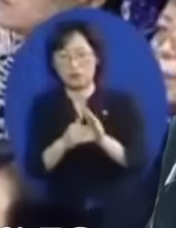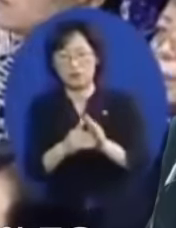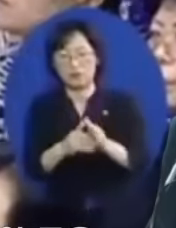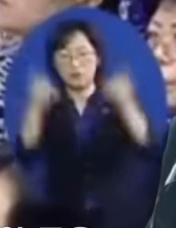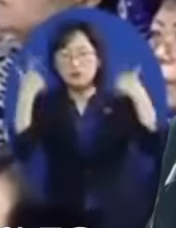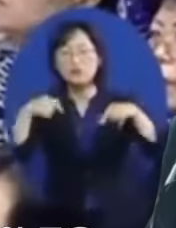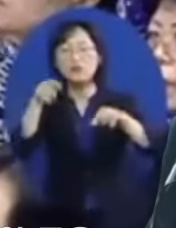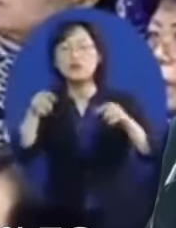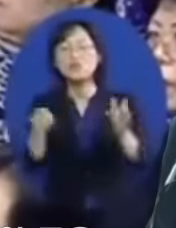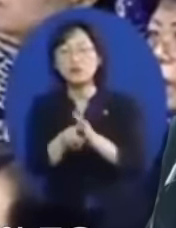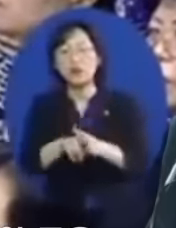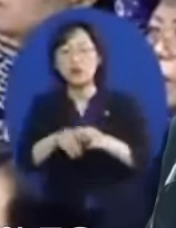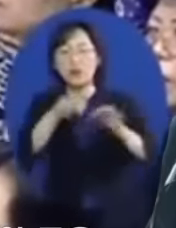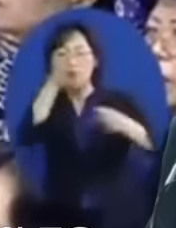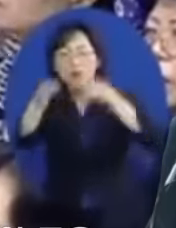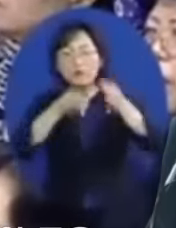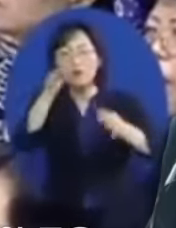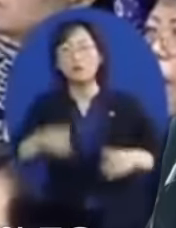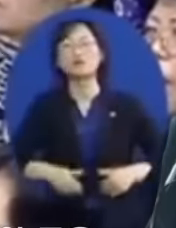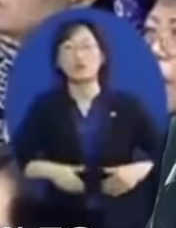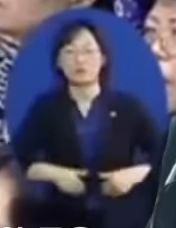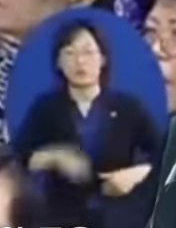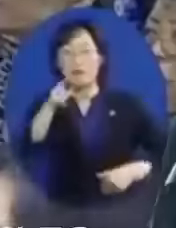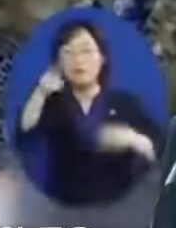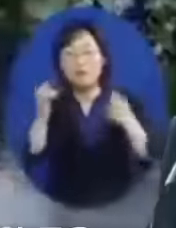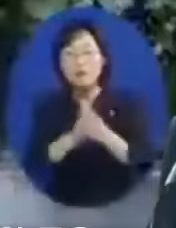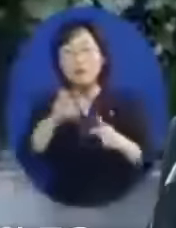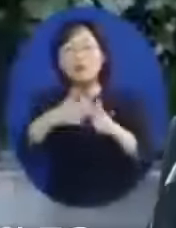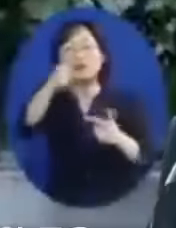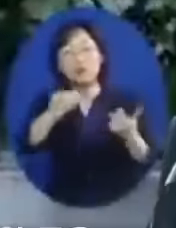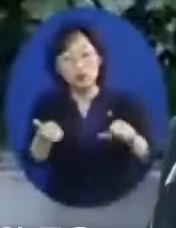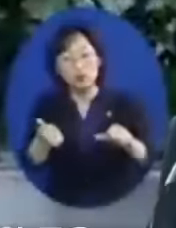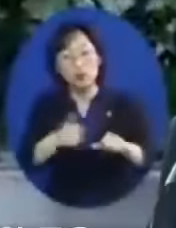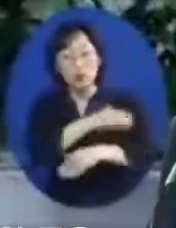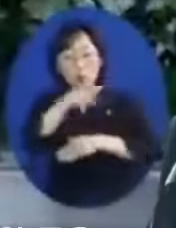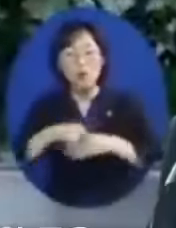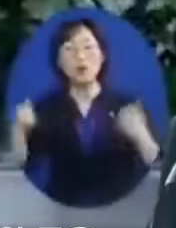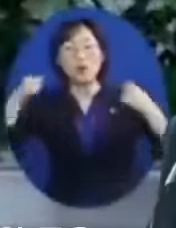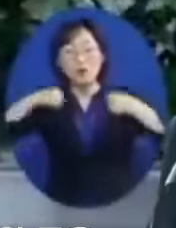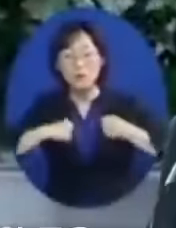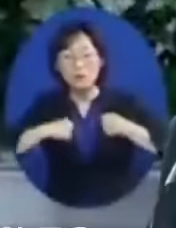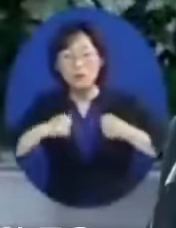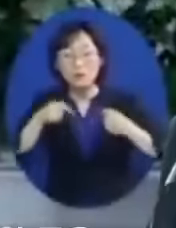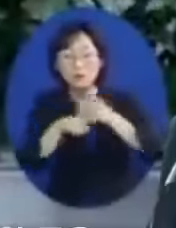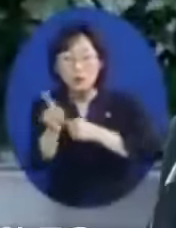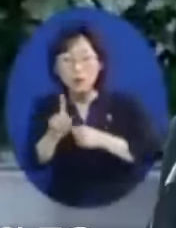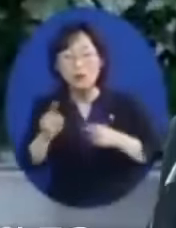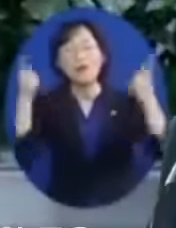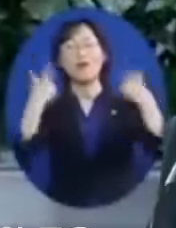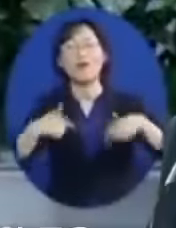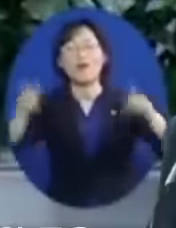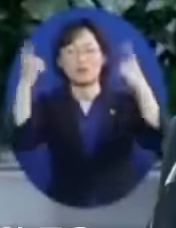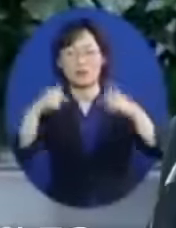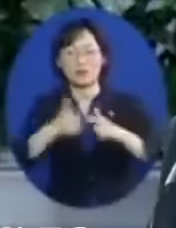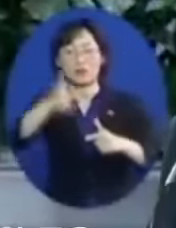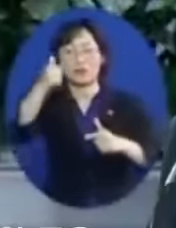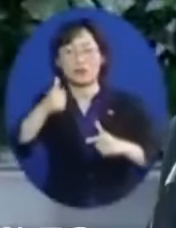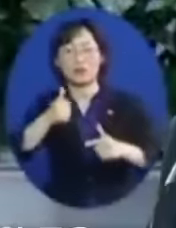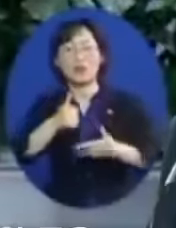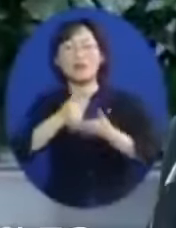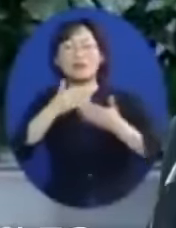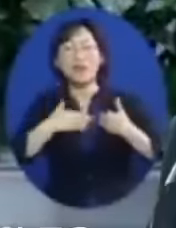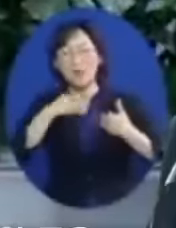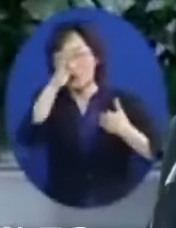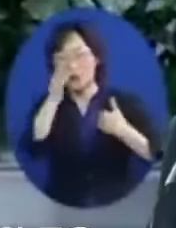늘 믿고 외쳐야 될 것인 것입니다. 그러므로 예수의 죽음을 몸에 걸머진다는 것은 언제나 예수님이 내 병을